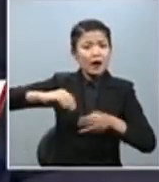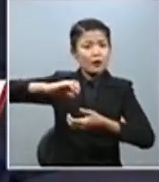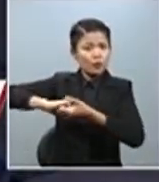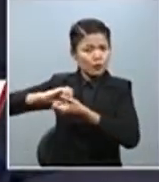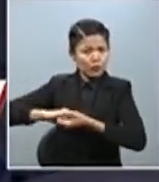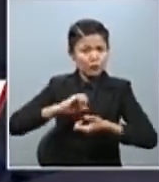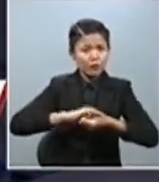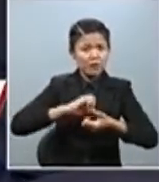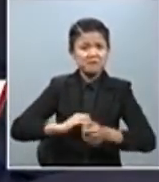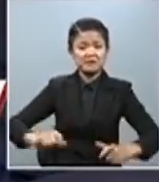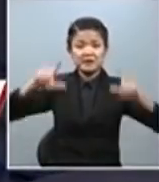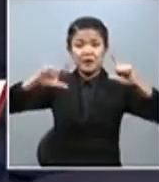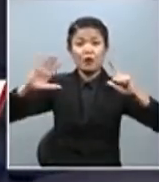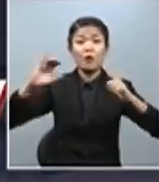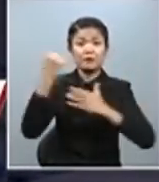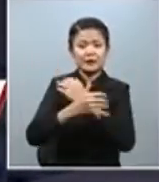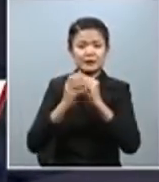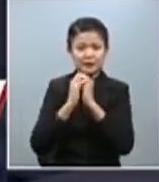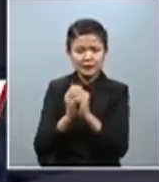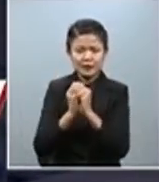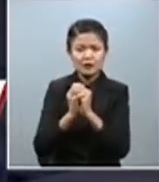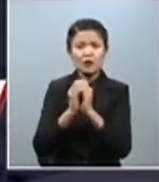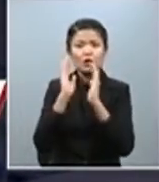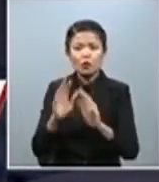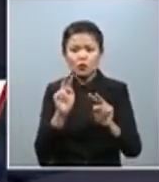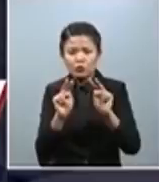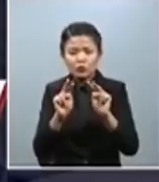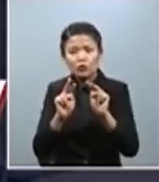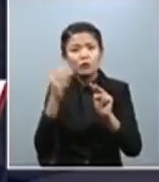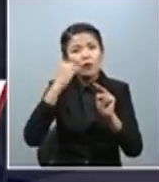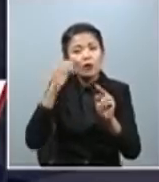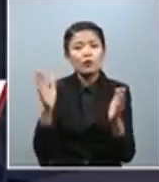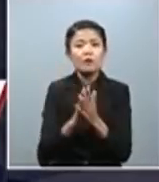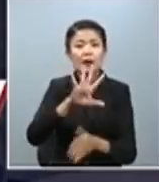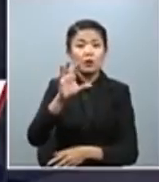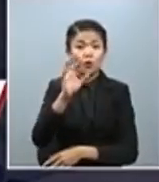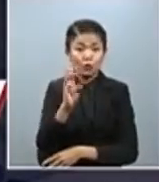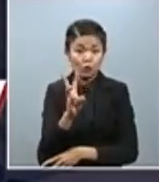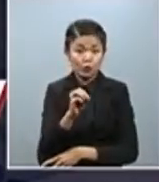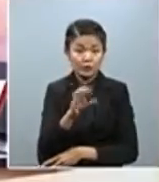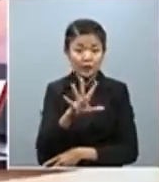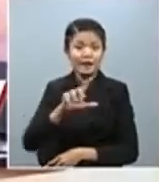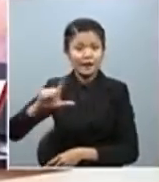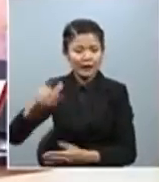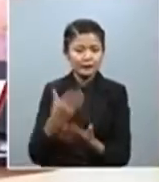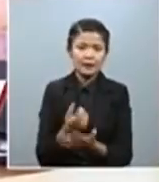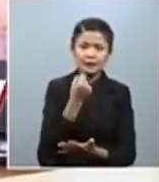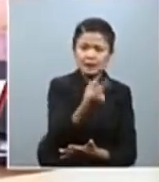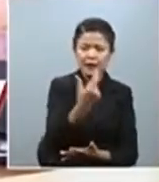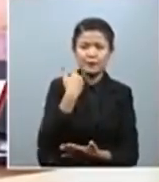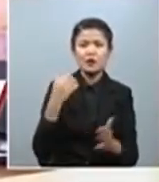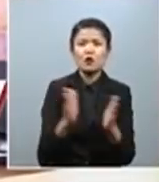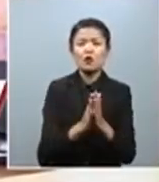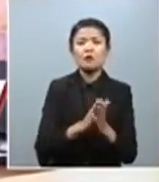หญ่ที่สุดในจีนมีผู้ใช้ระบบออนไลน์กว่า565ล้านคนมีผู้รับชมที่มีการชำระเงิน43ล้านค